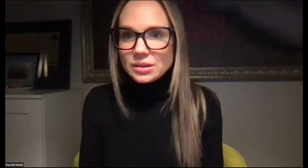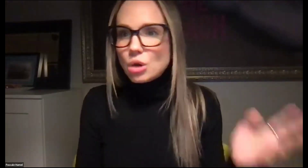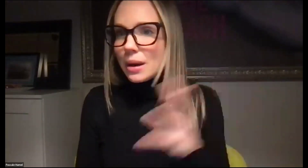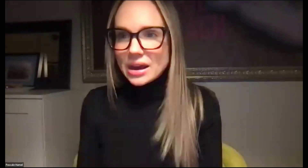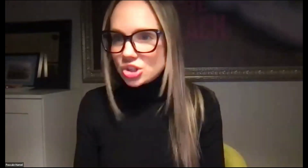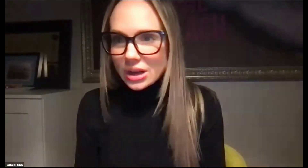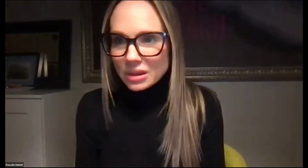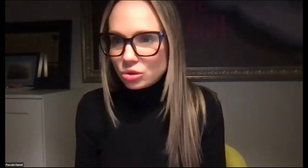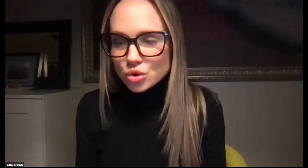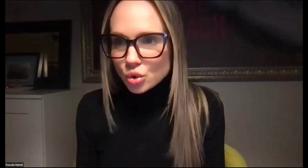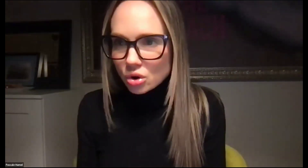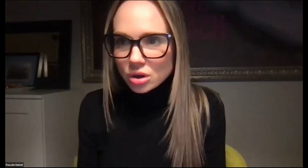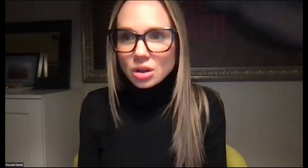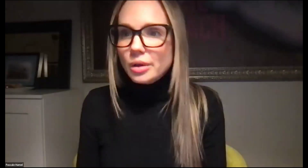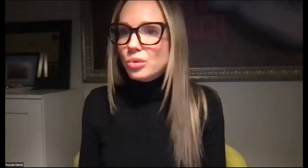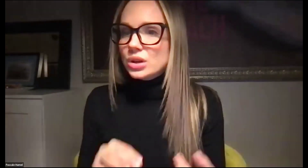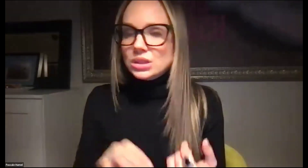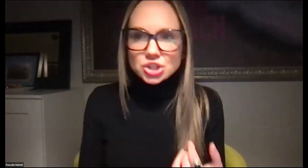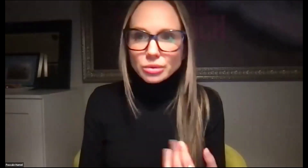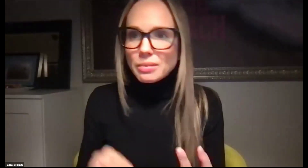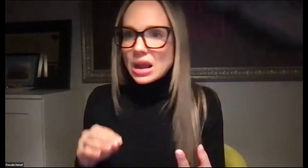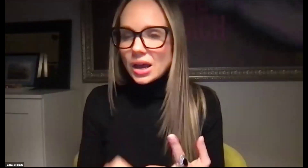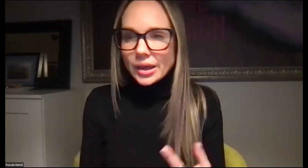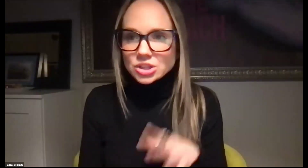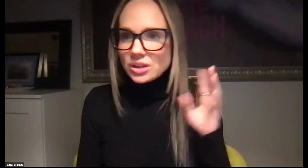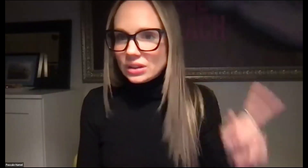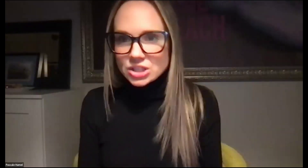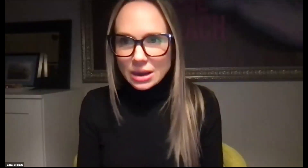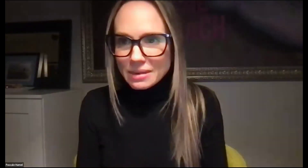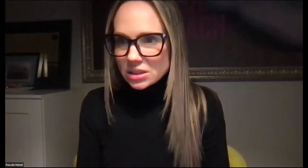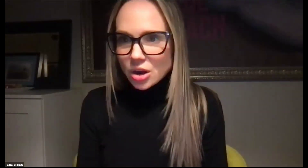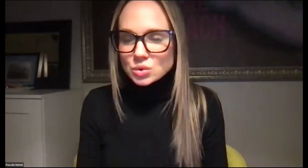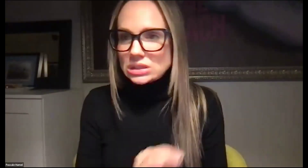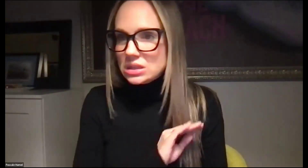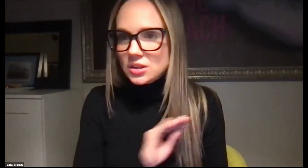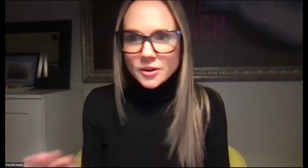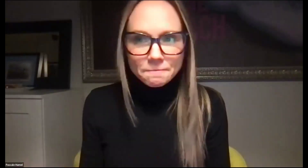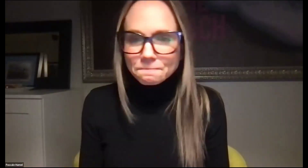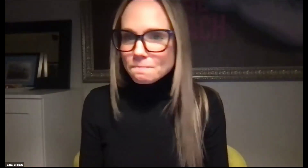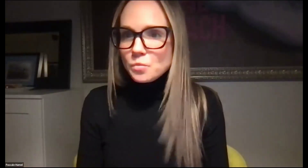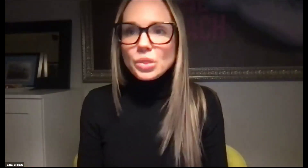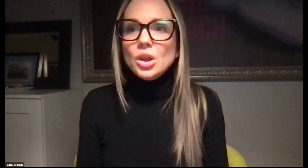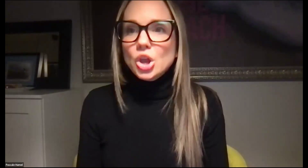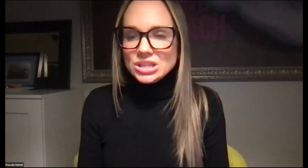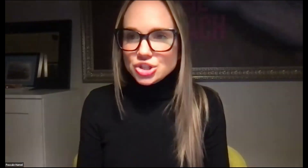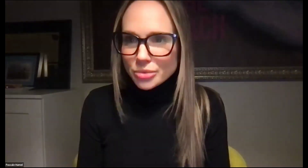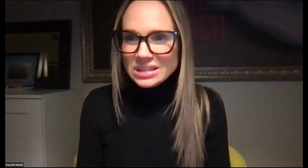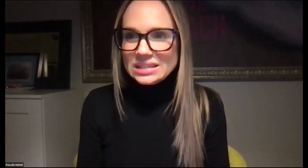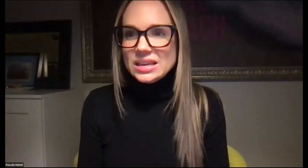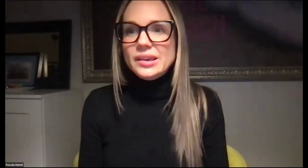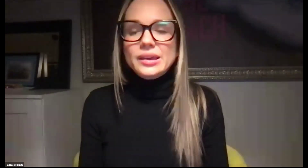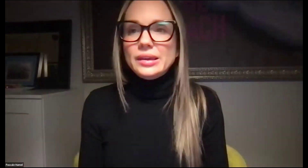beaux styles. Moi, ma mère, je l'amène toujours là pour les t-shirts blancs. J'en ai fait acheter à ma sœur aussi.